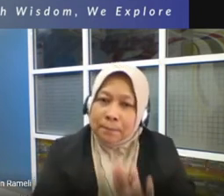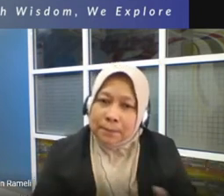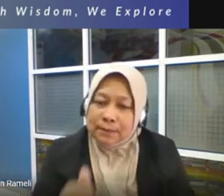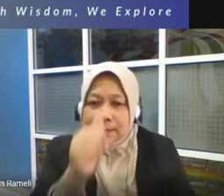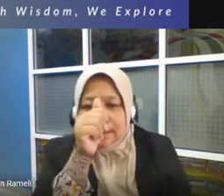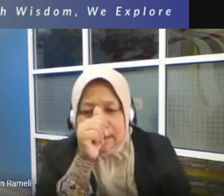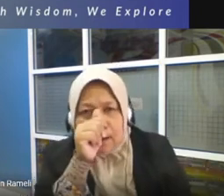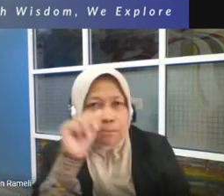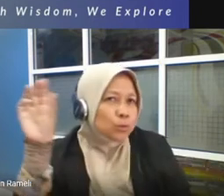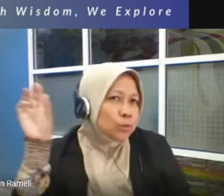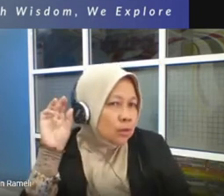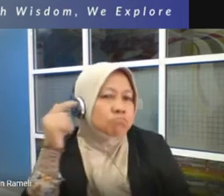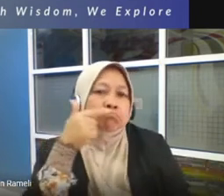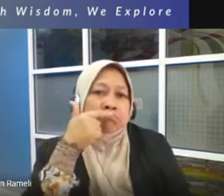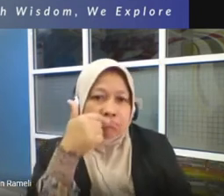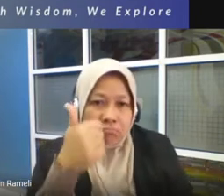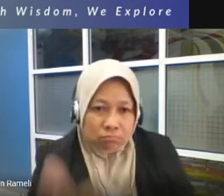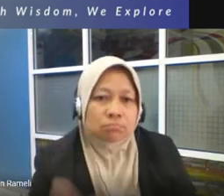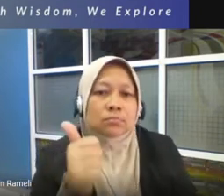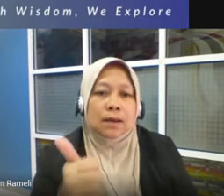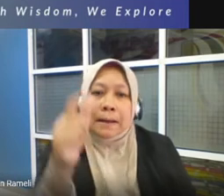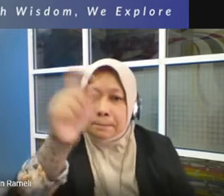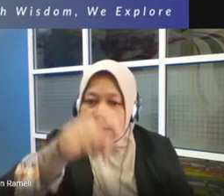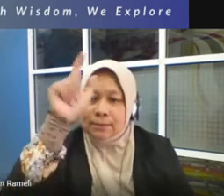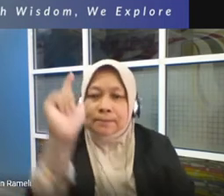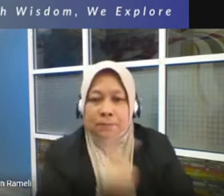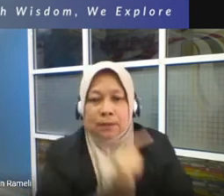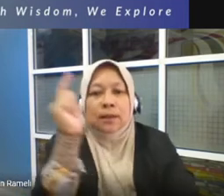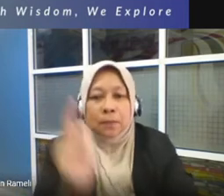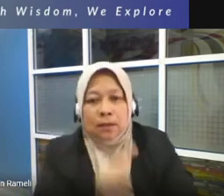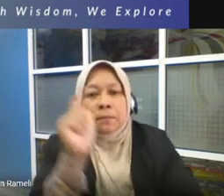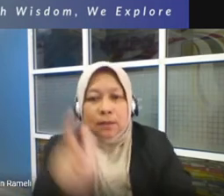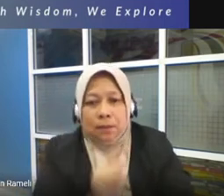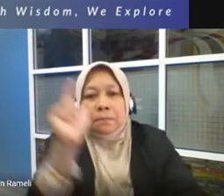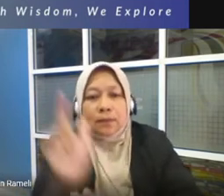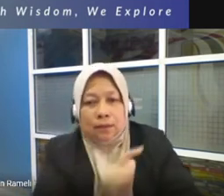sedap didengar oleh pendengar. Semua ni perlukan training yang sebenarnya.